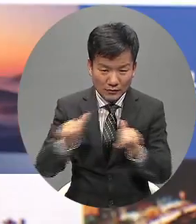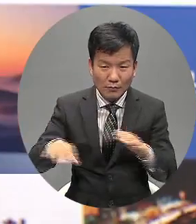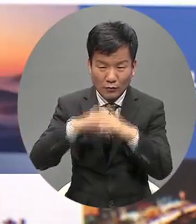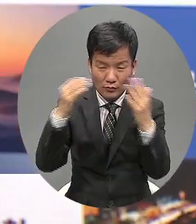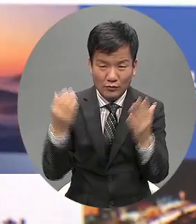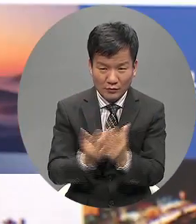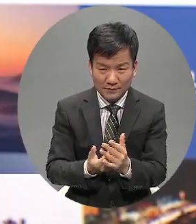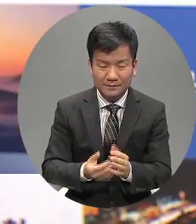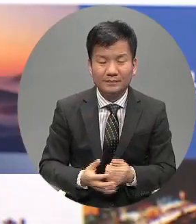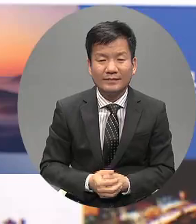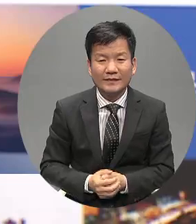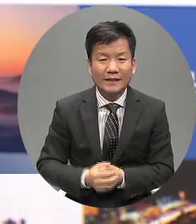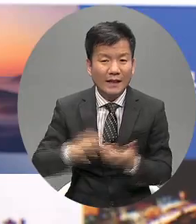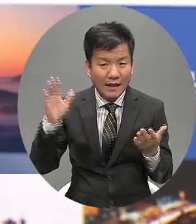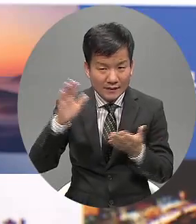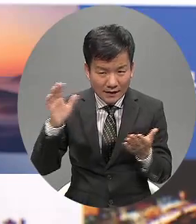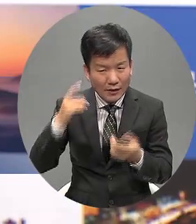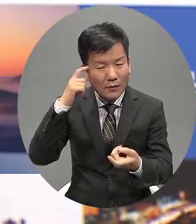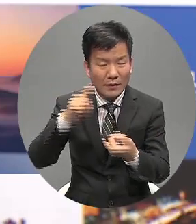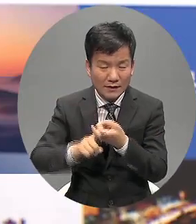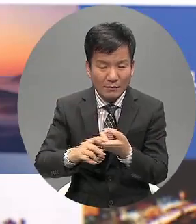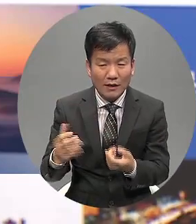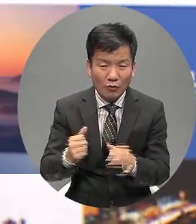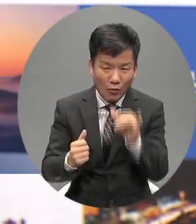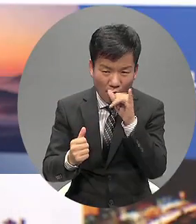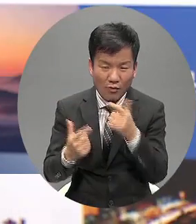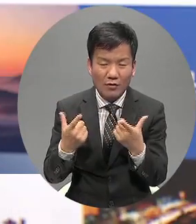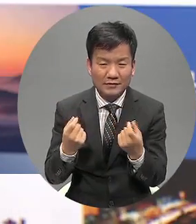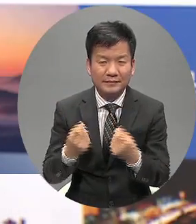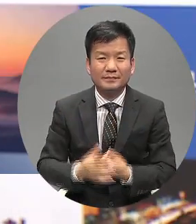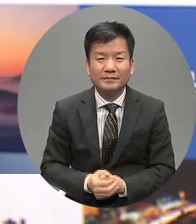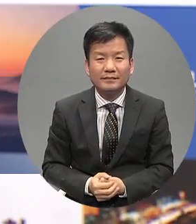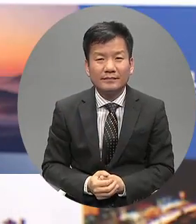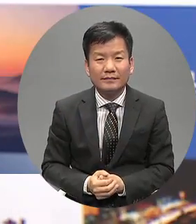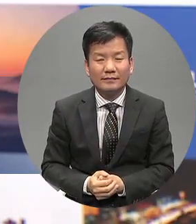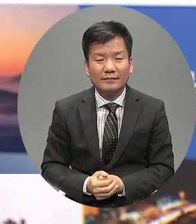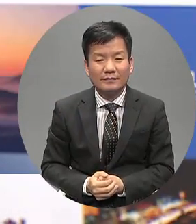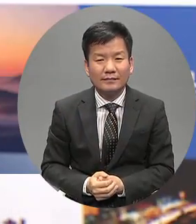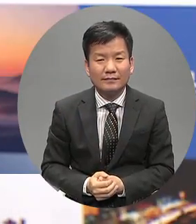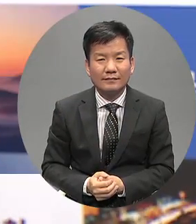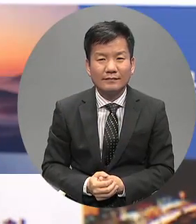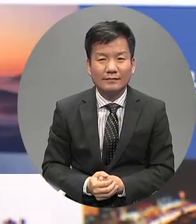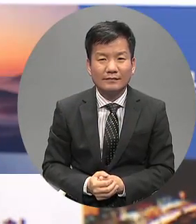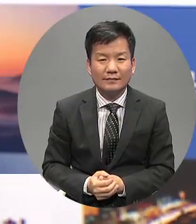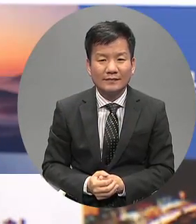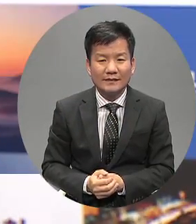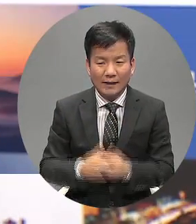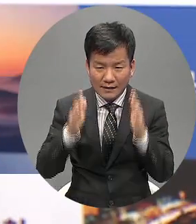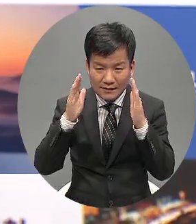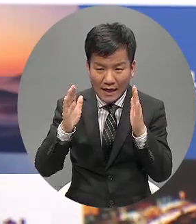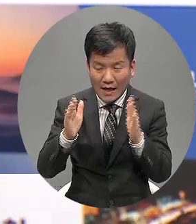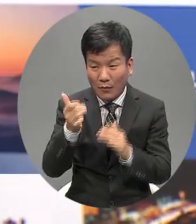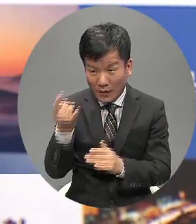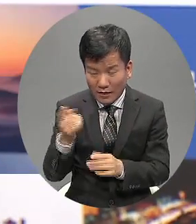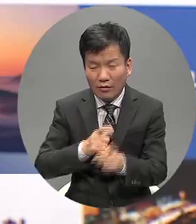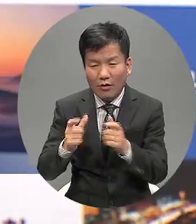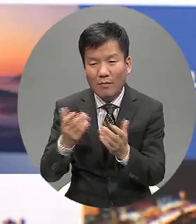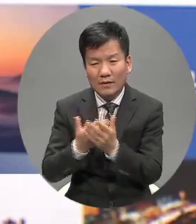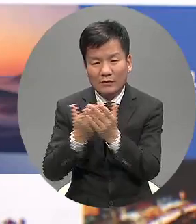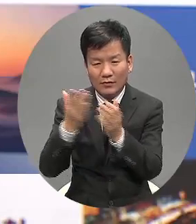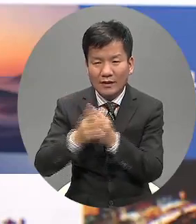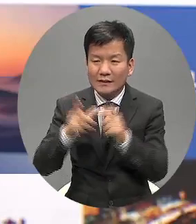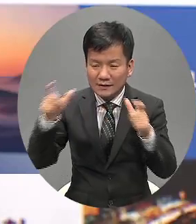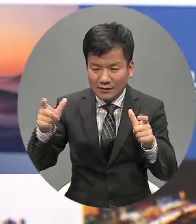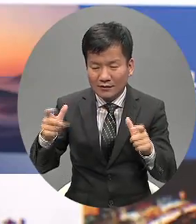전체가 그 학생들한테 관심이 있다는 증거가 아니겠습니까? 그렇게 되면은 장학회도 활성화되지만은 지역의